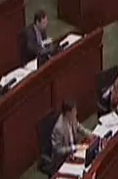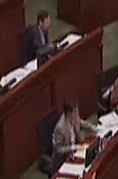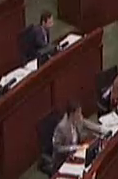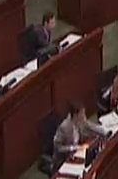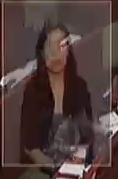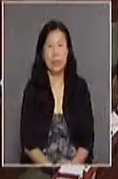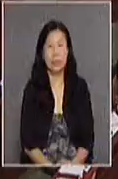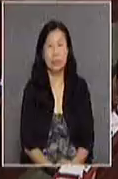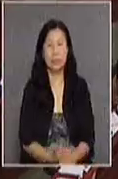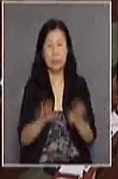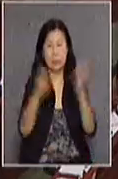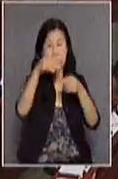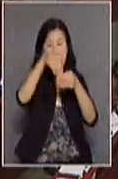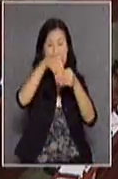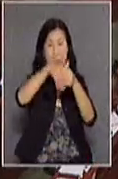開始表決。